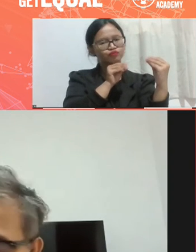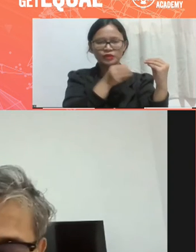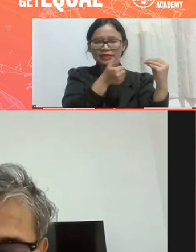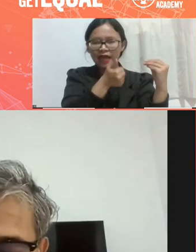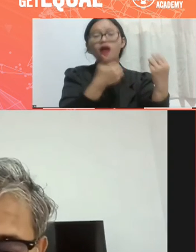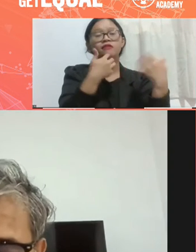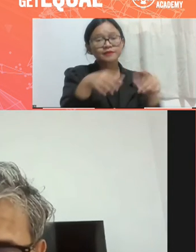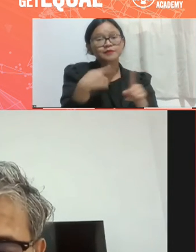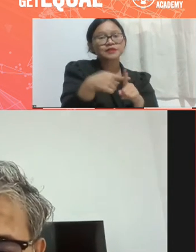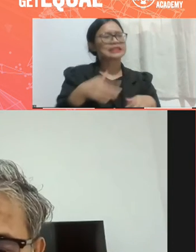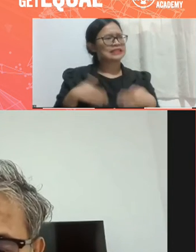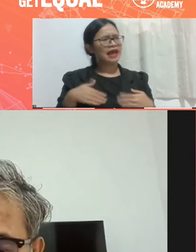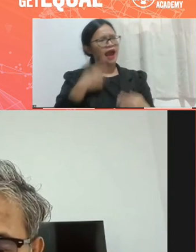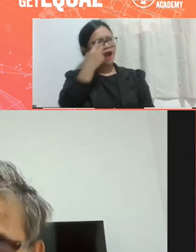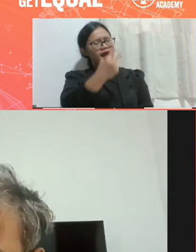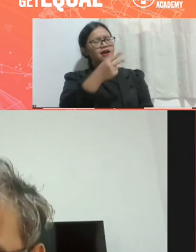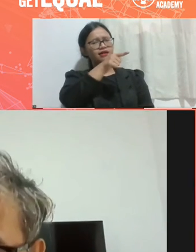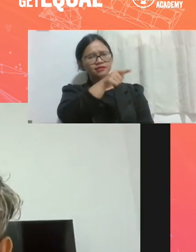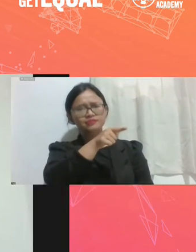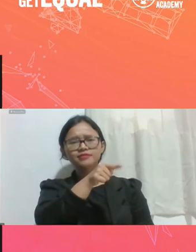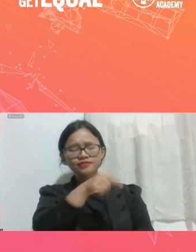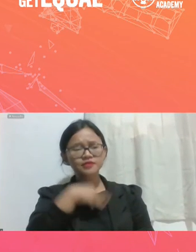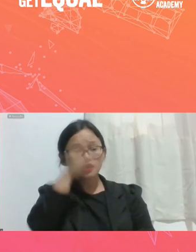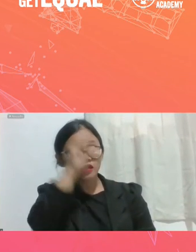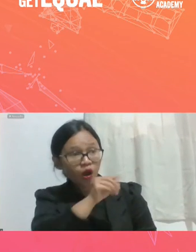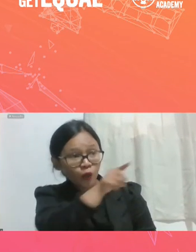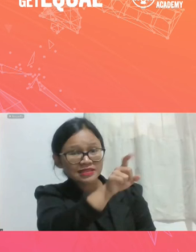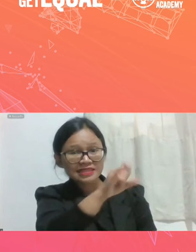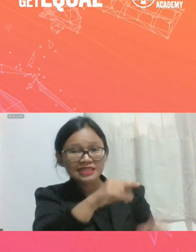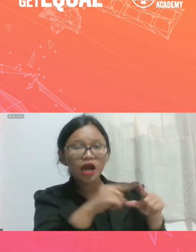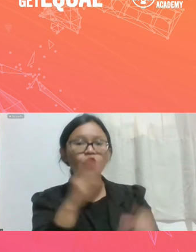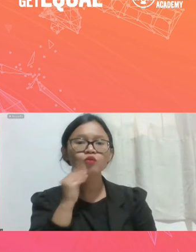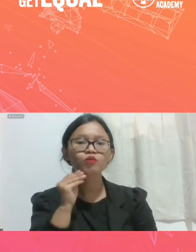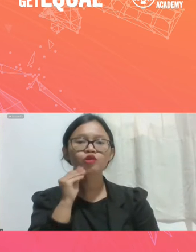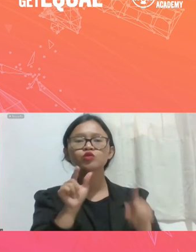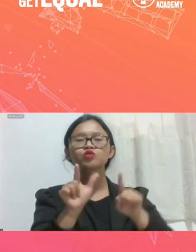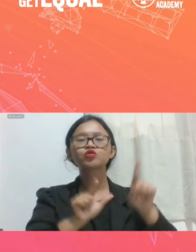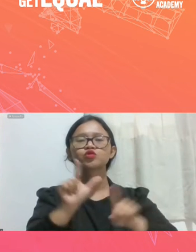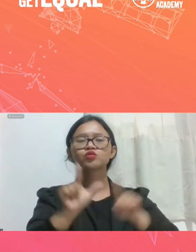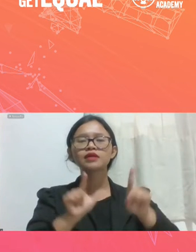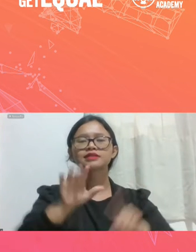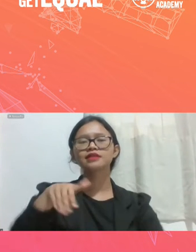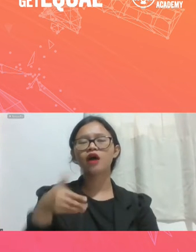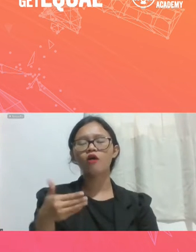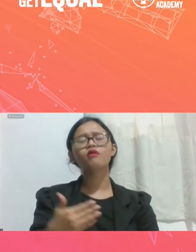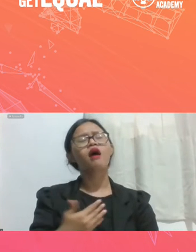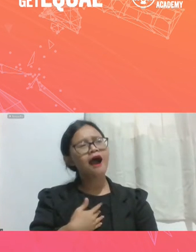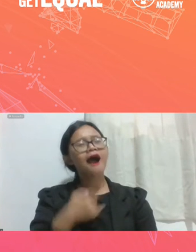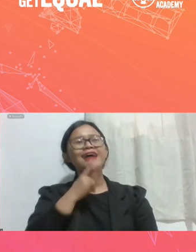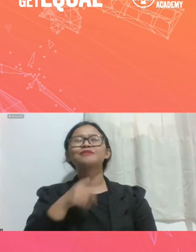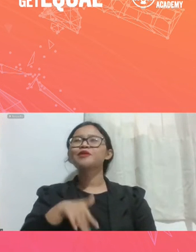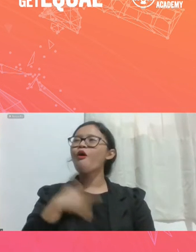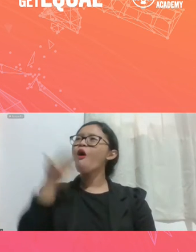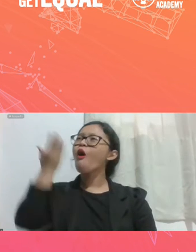senang sekali karena saat mengetahui Patricia berusia 17 tahun, saya mencoba bernostalgia